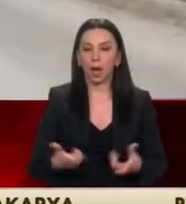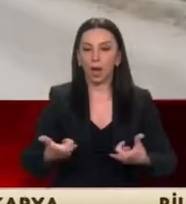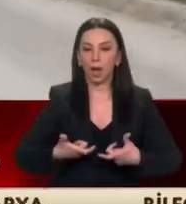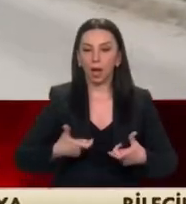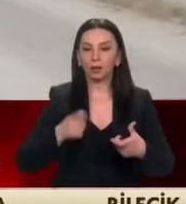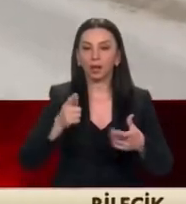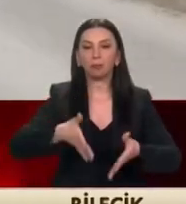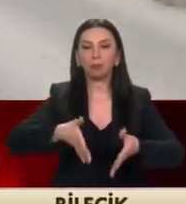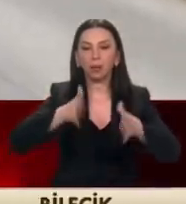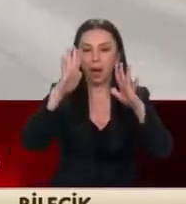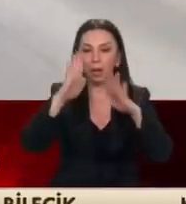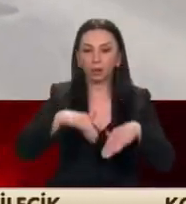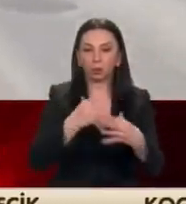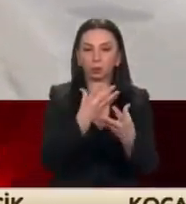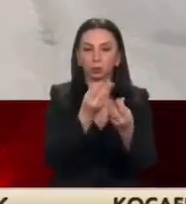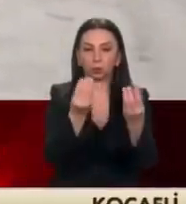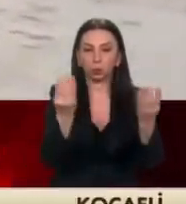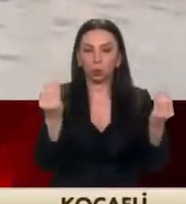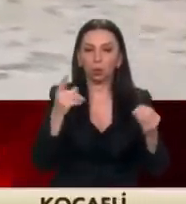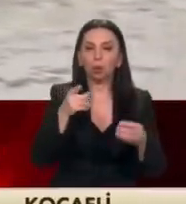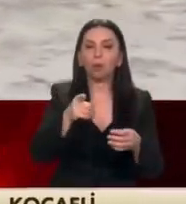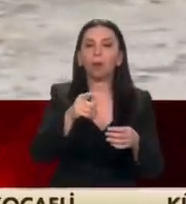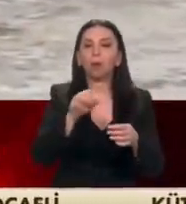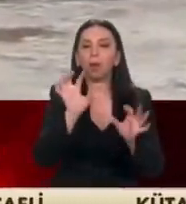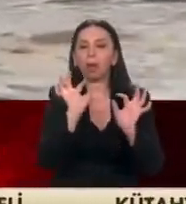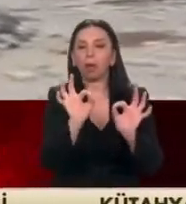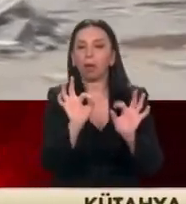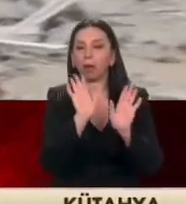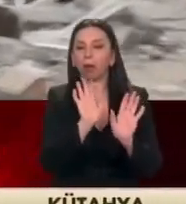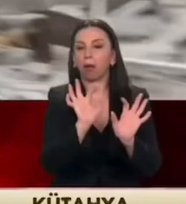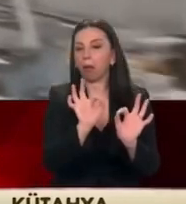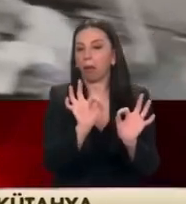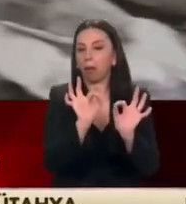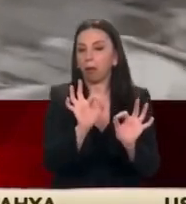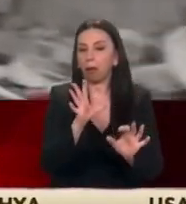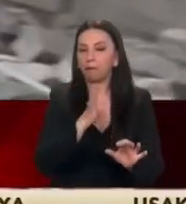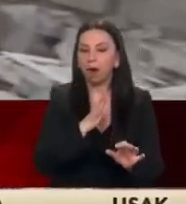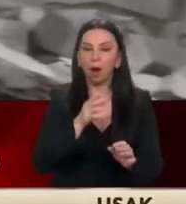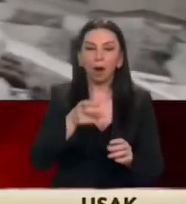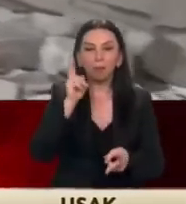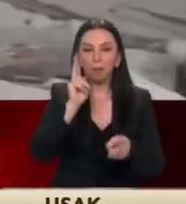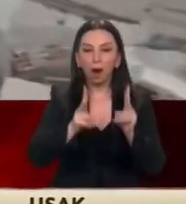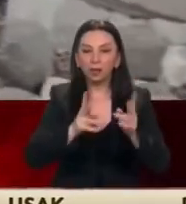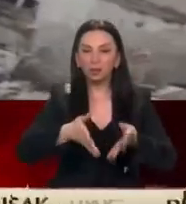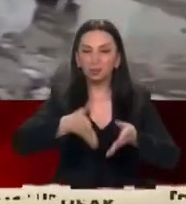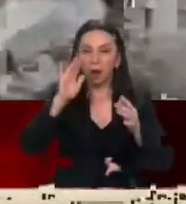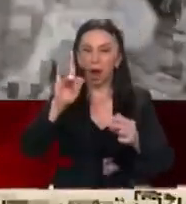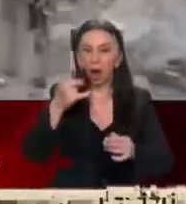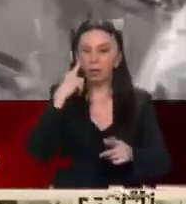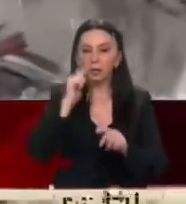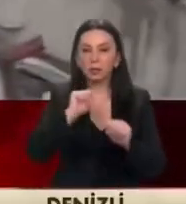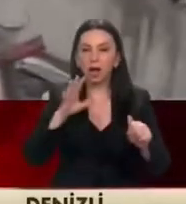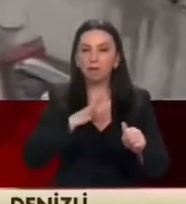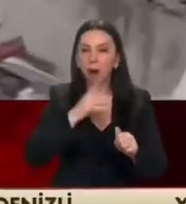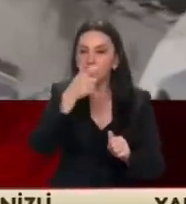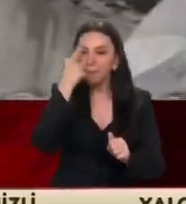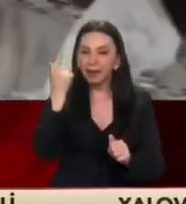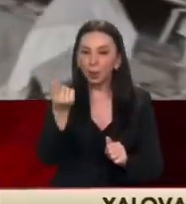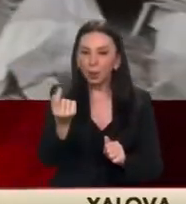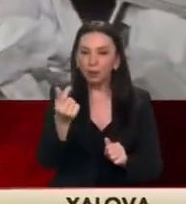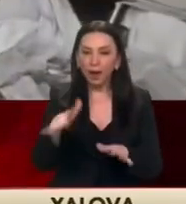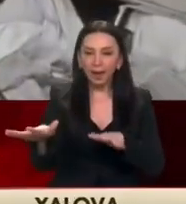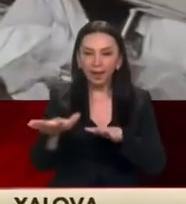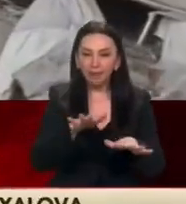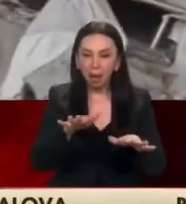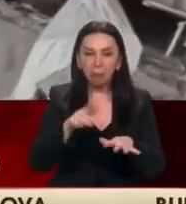Hatay'da yıkılan binaların çoğunun enkazı hala kaldırılmayı bekliyor. Birçok binada ağır hasarlı. O binalar küçük bir sarsıntıda her an